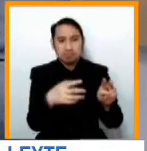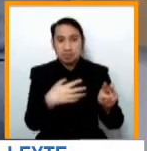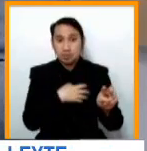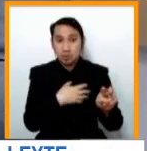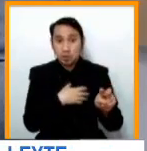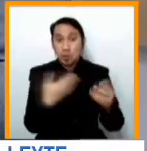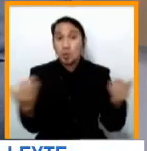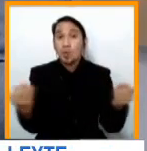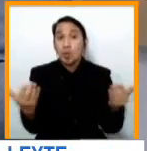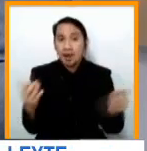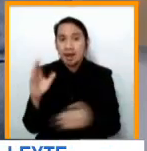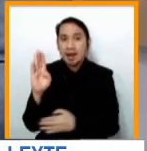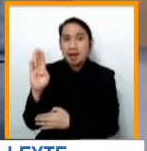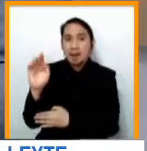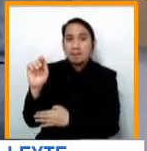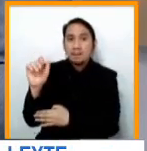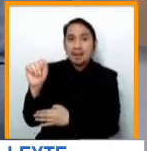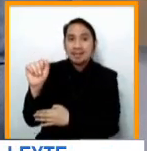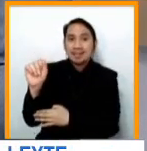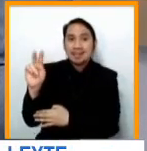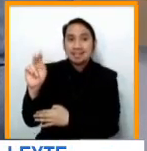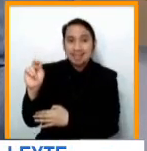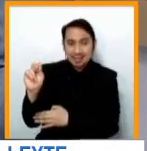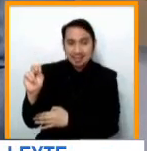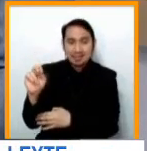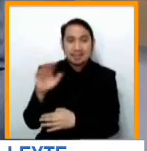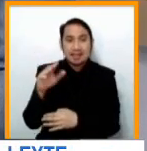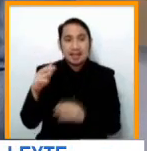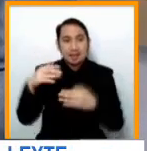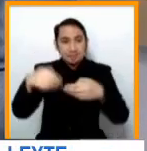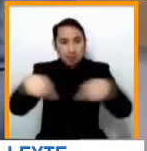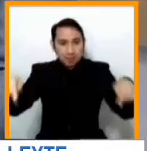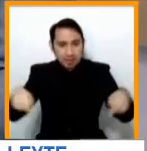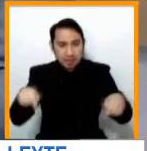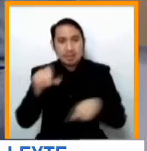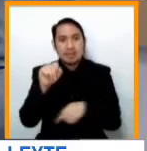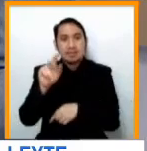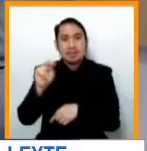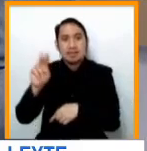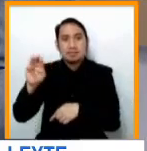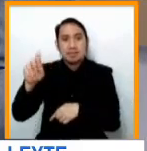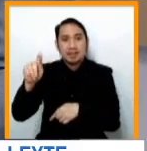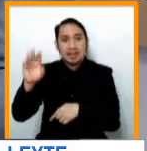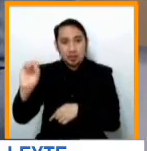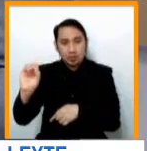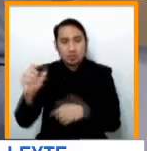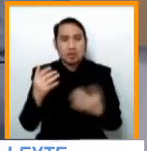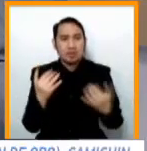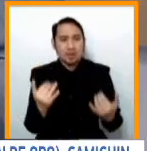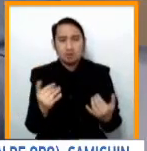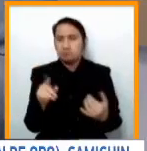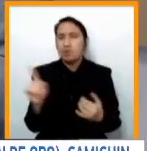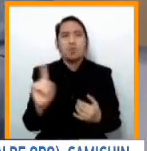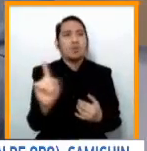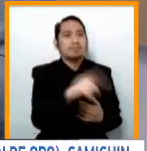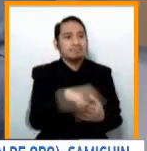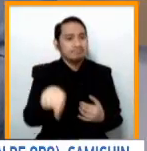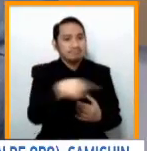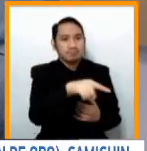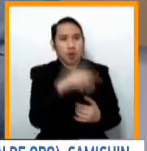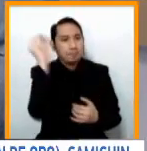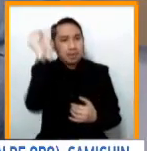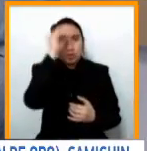Batasan San Mateo Road ngayong huling araw ng ECQ sa Metro Manila. Ano naman kaya ang tingin ng ilang mamamayan na simula bukas nasa